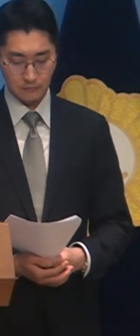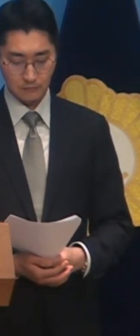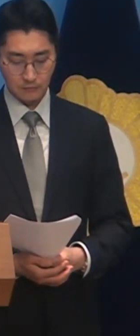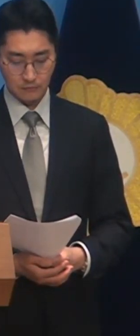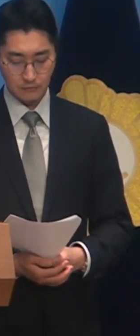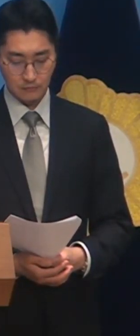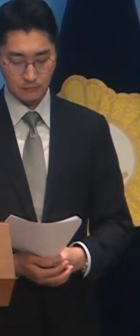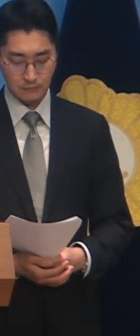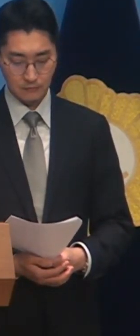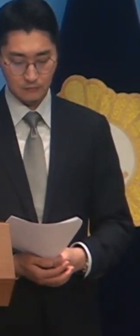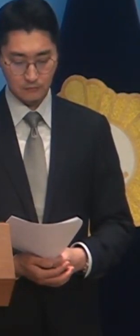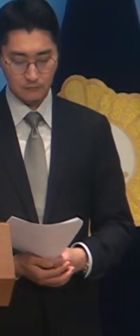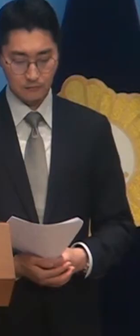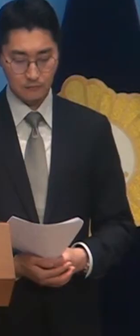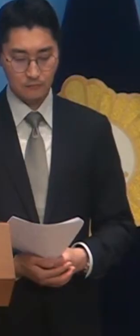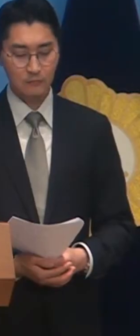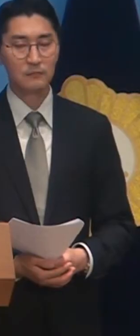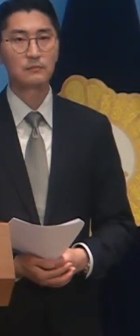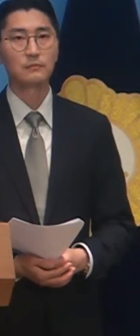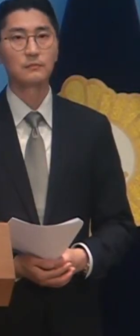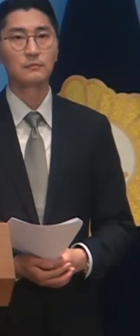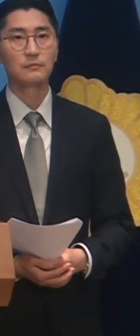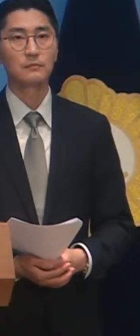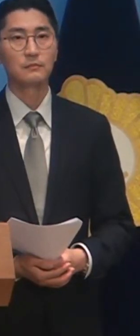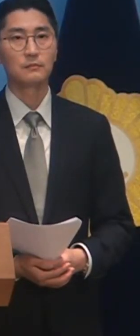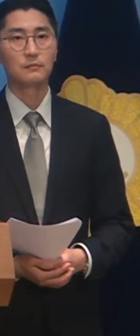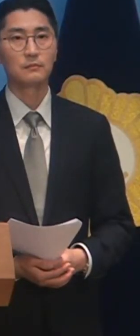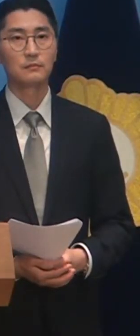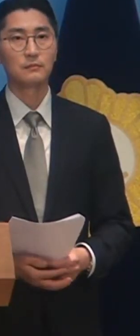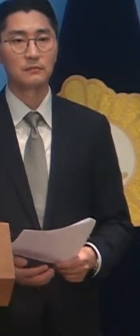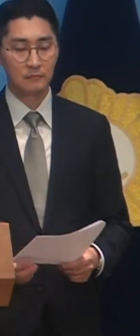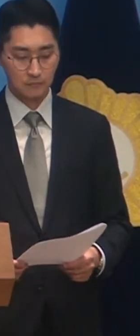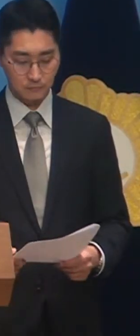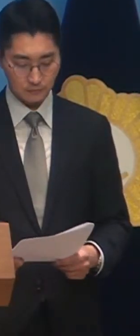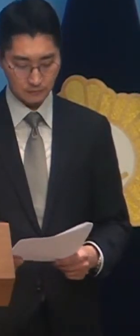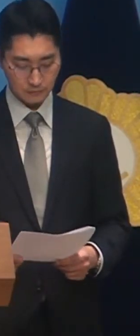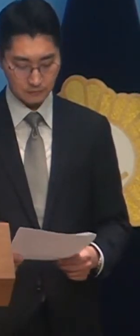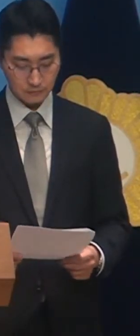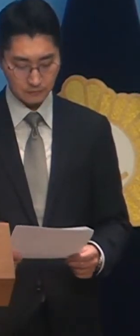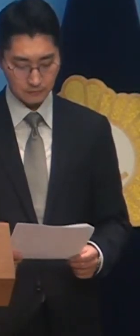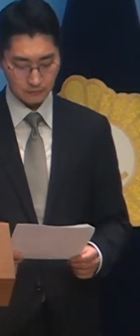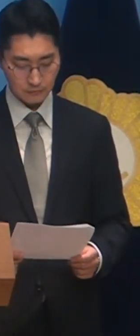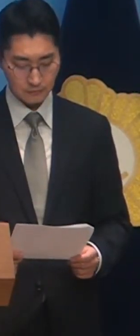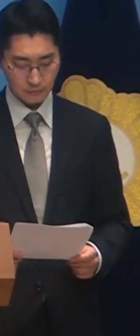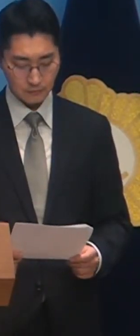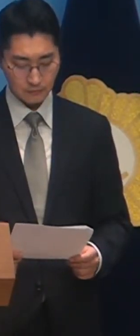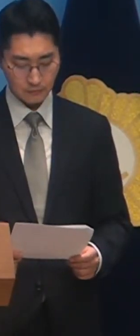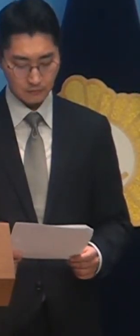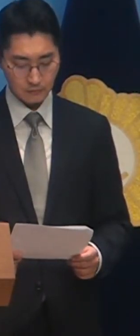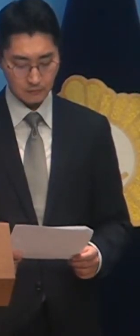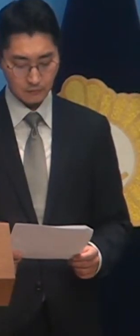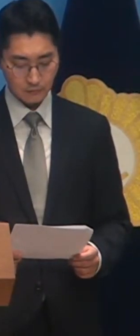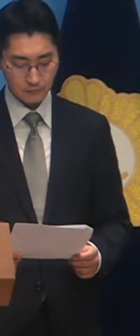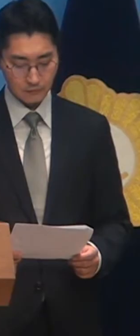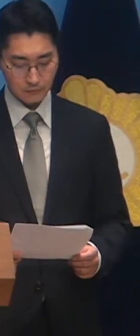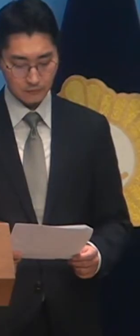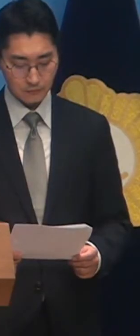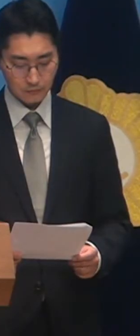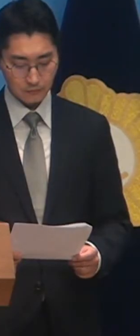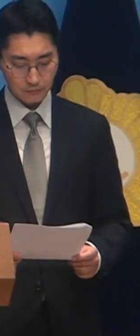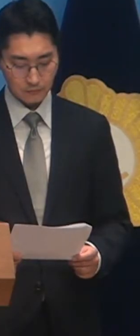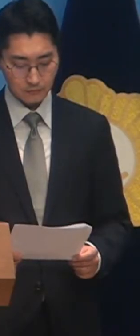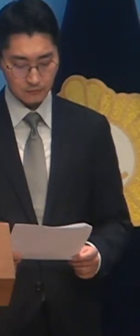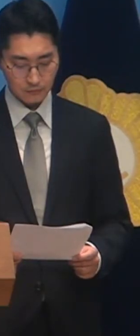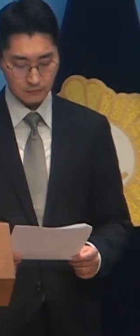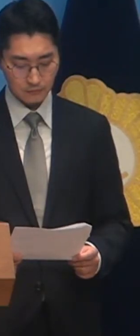대해 보복하겠다고 집단적으로 공언한 것으로 보기에 충분합니다. 넷째, 검찰 무력화로 피해를